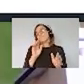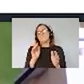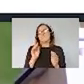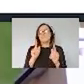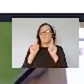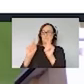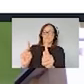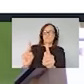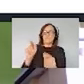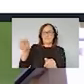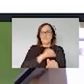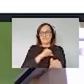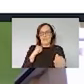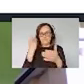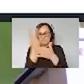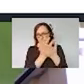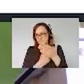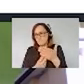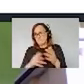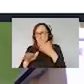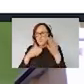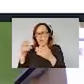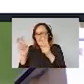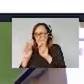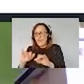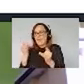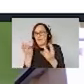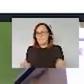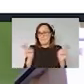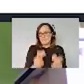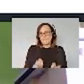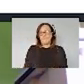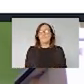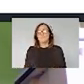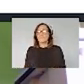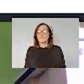Państwa, trzeba sobie przejrzeć kilka, przesłuchać kilka podcastów, żeby wiedzieć, jak to robić.